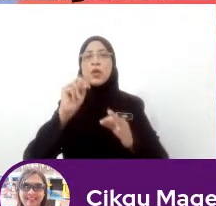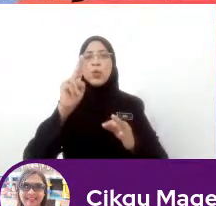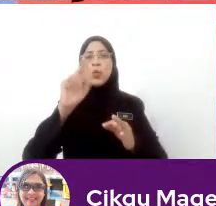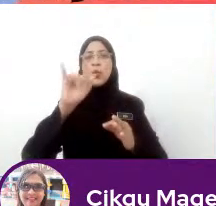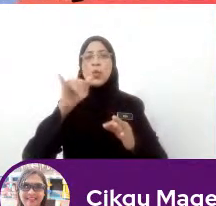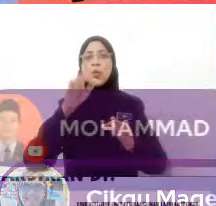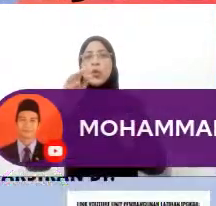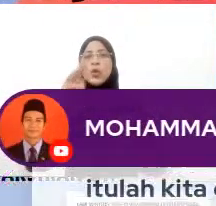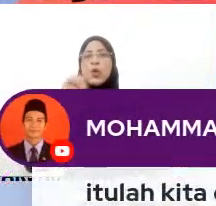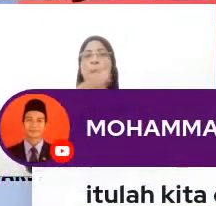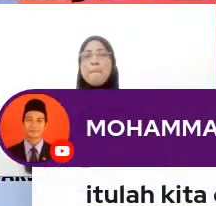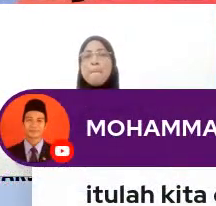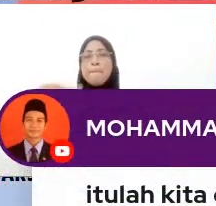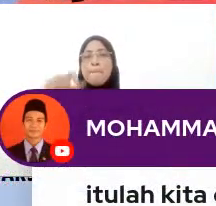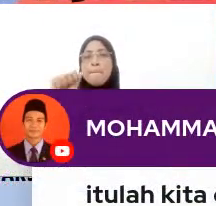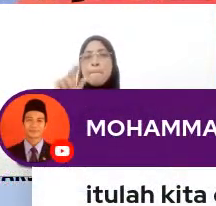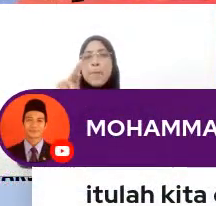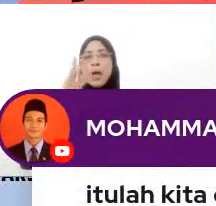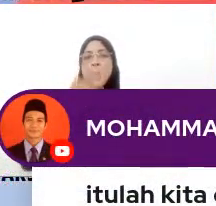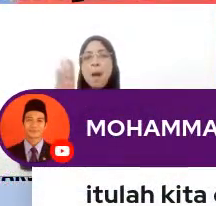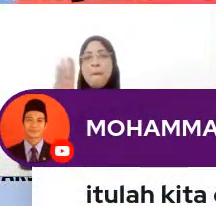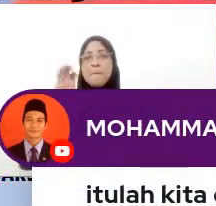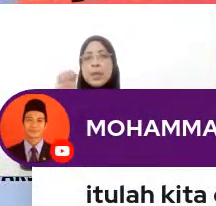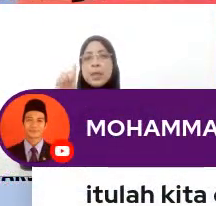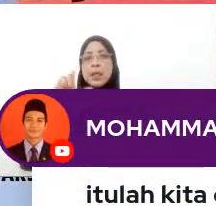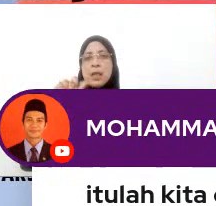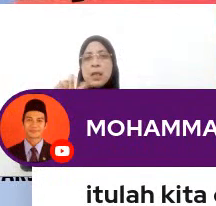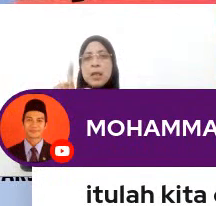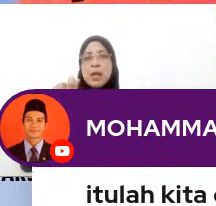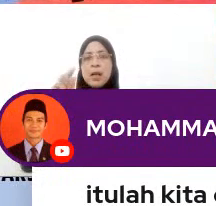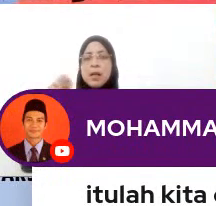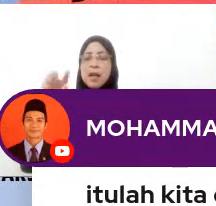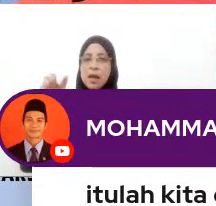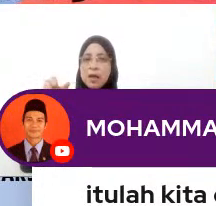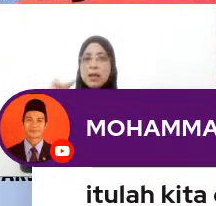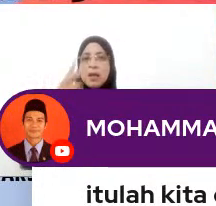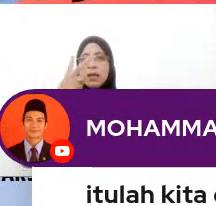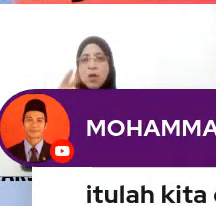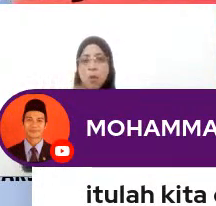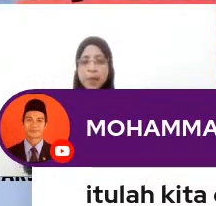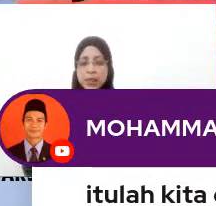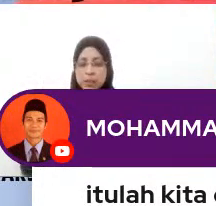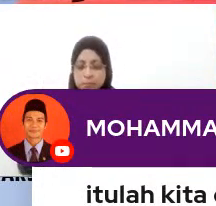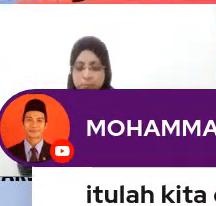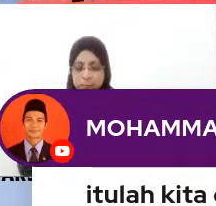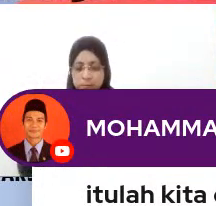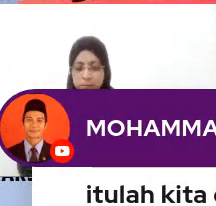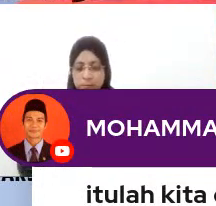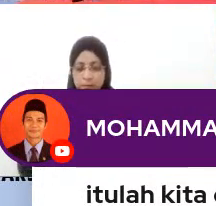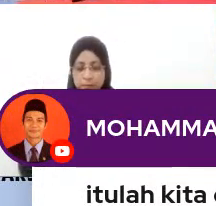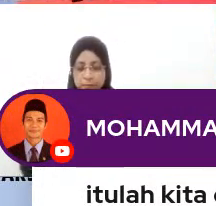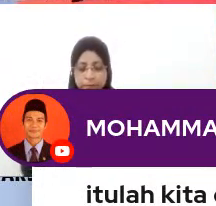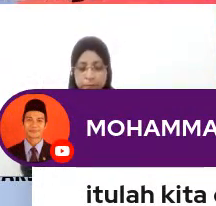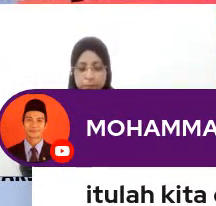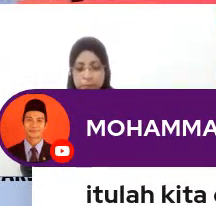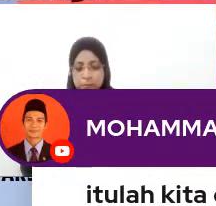tengok maklumat dalam mangkuk air, yang ni murid tengok maklumat dekat dekat meja tu.